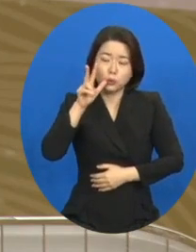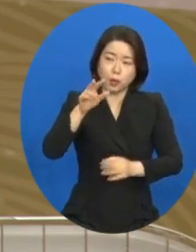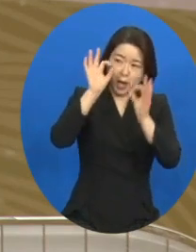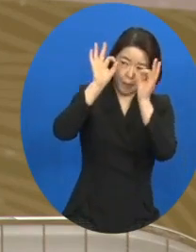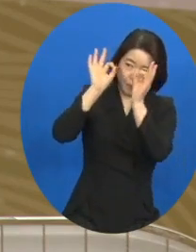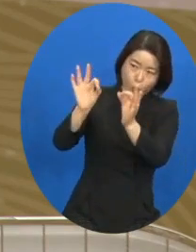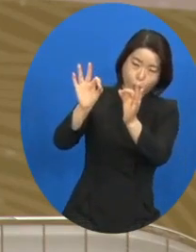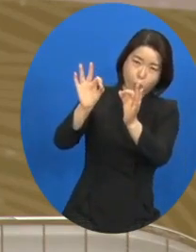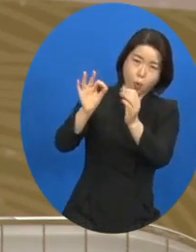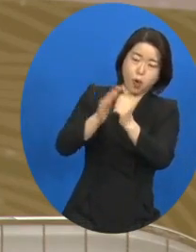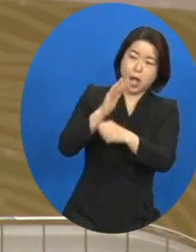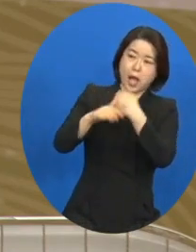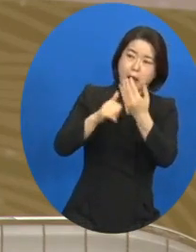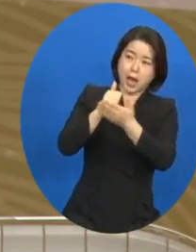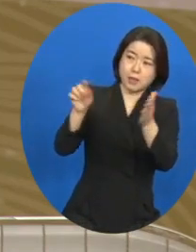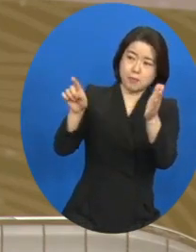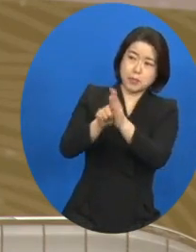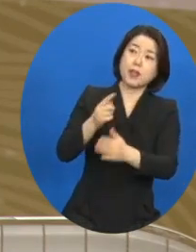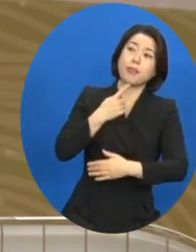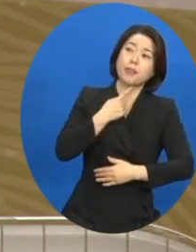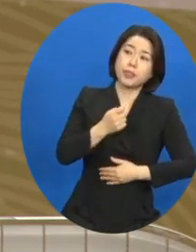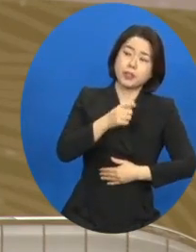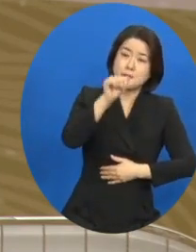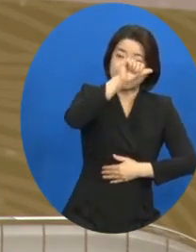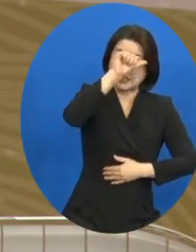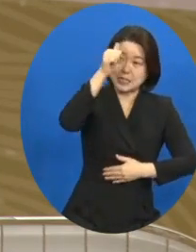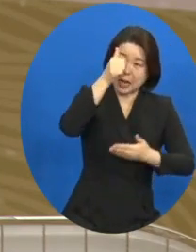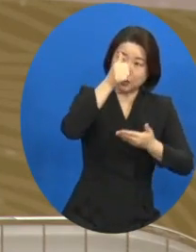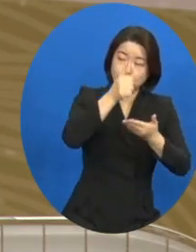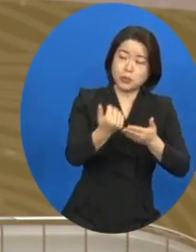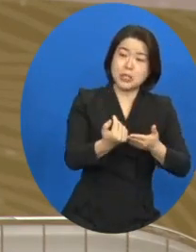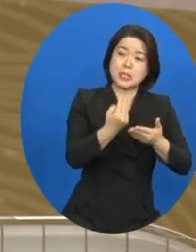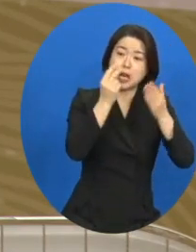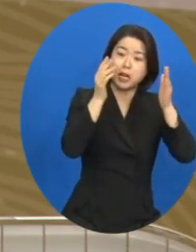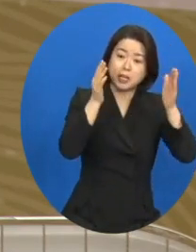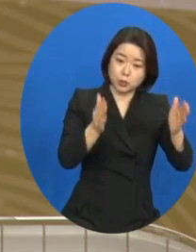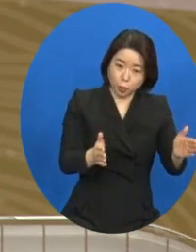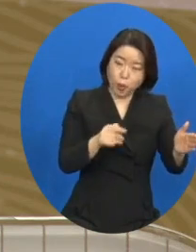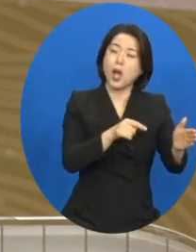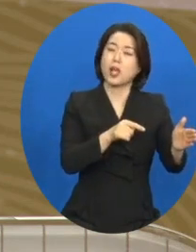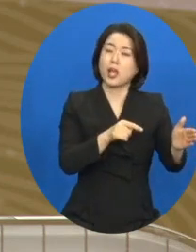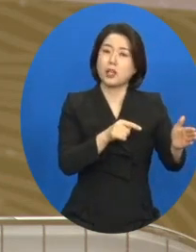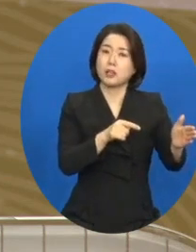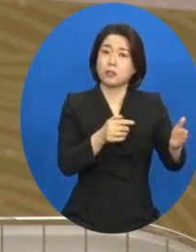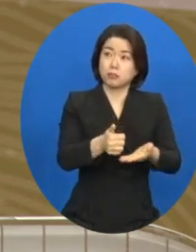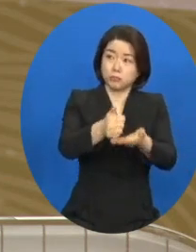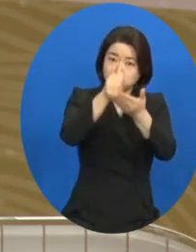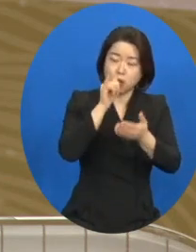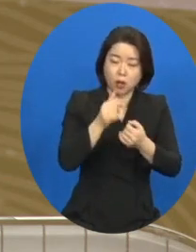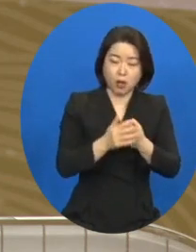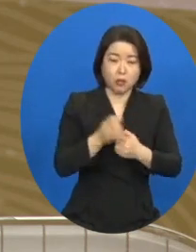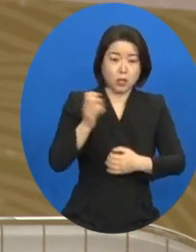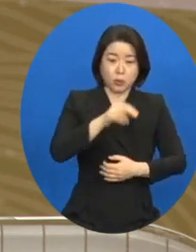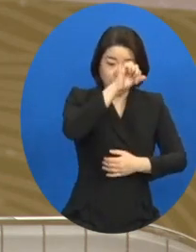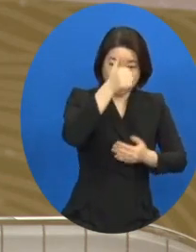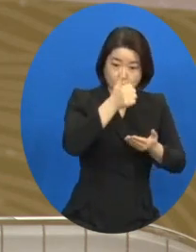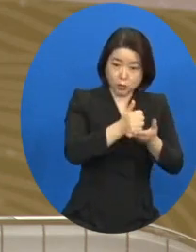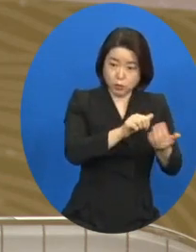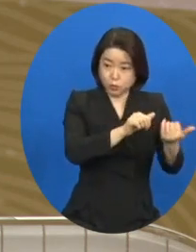보고 하나님을 믿었던 장로들이 살아있을 동안에. 그런데 그 장로들이 죽고 난